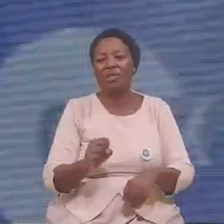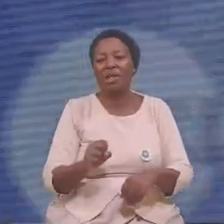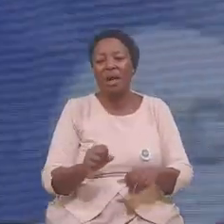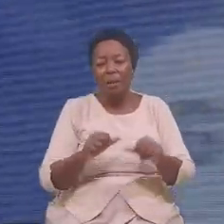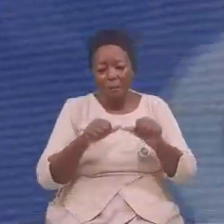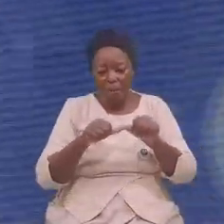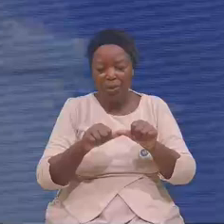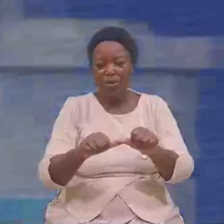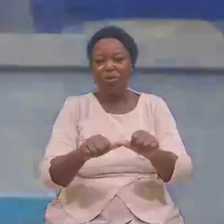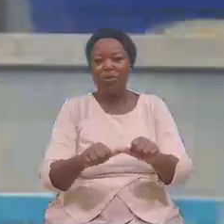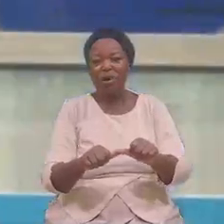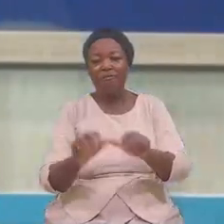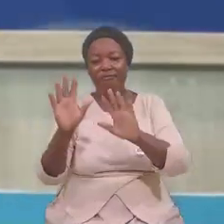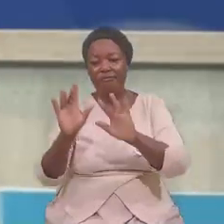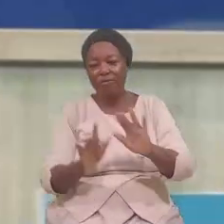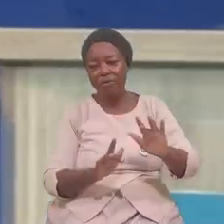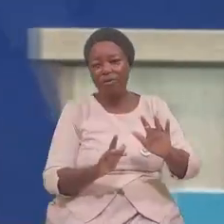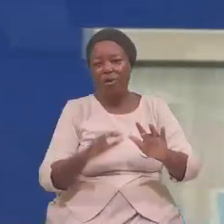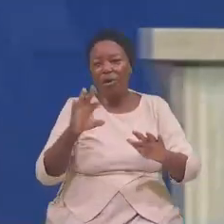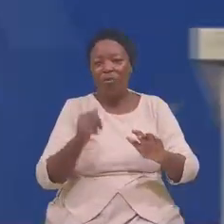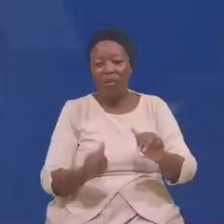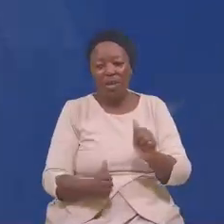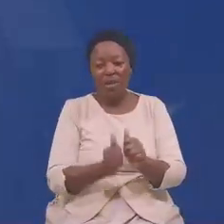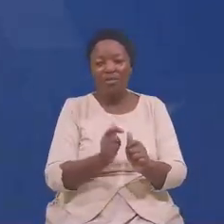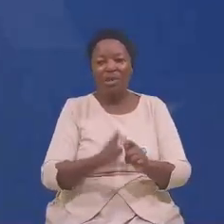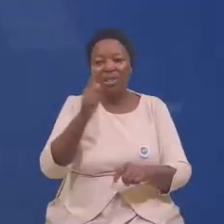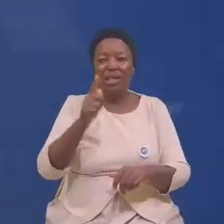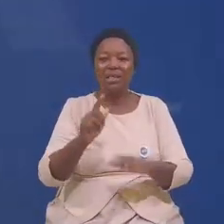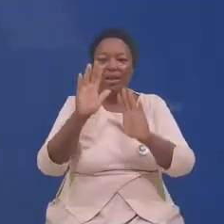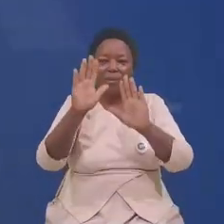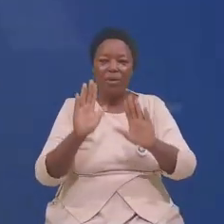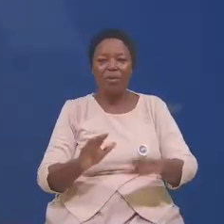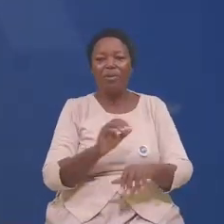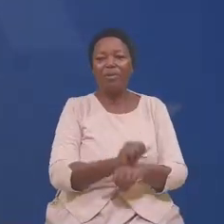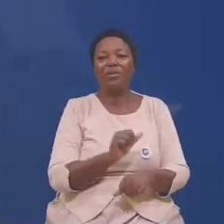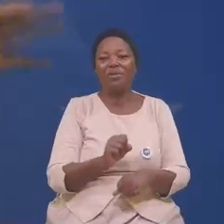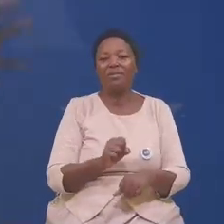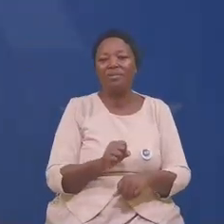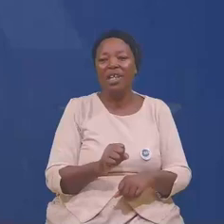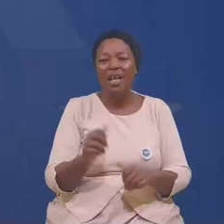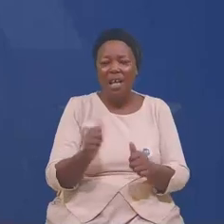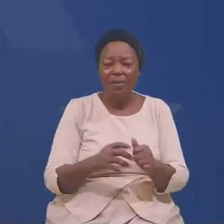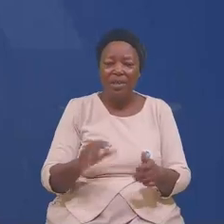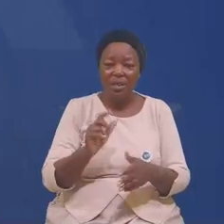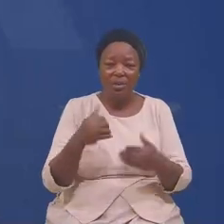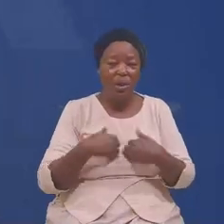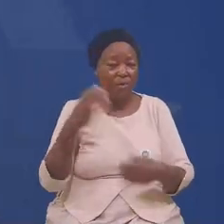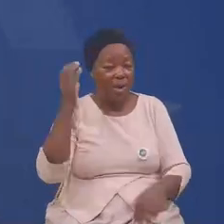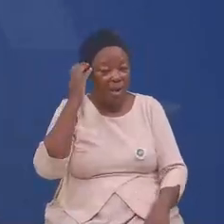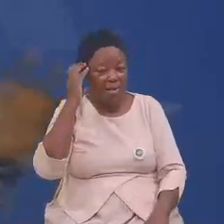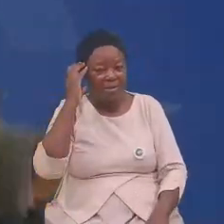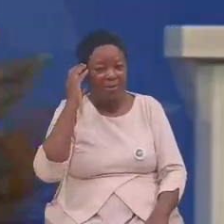Le flux perpétuel des plus grands miracles. Tout ce dont tu as entendu,